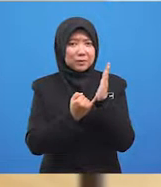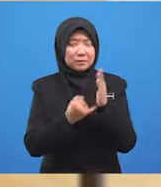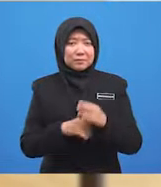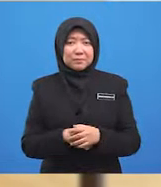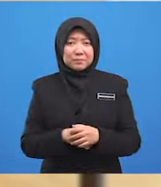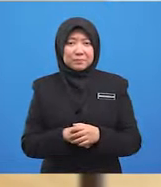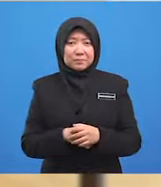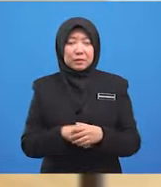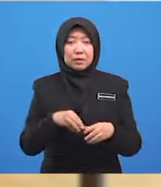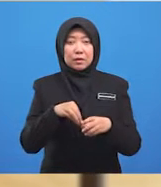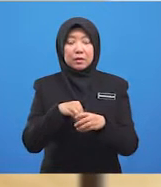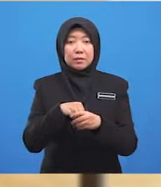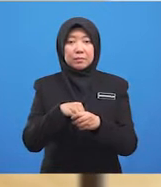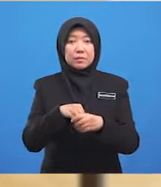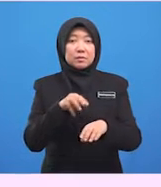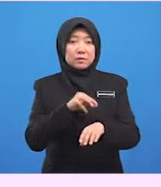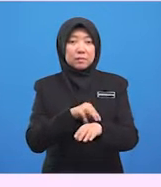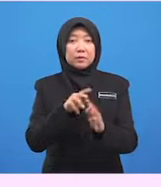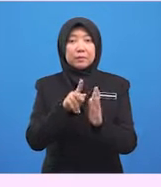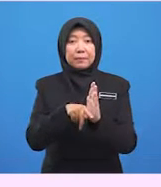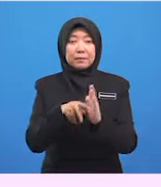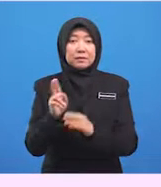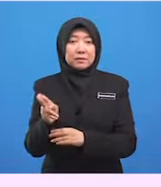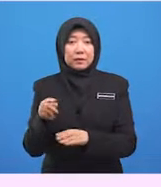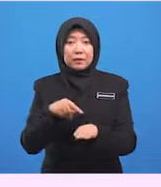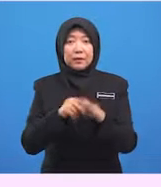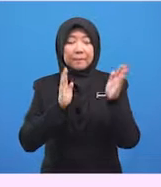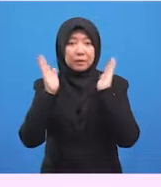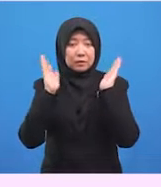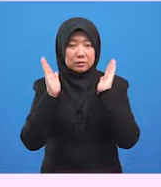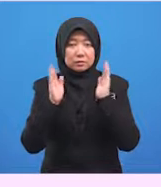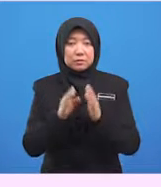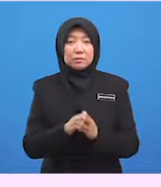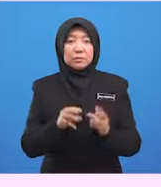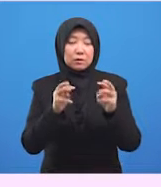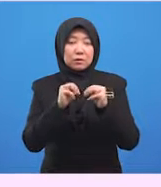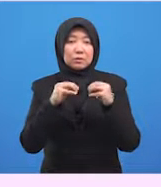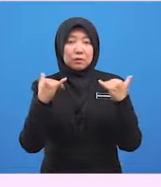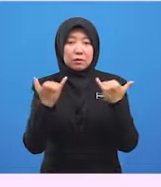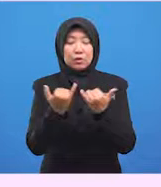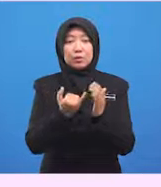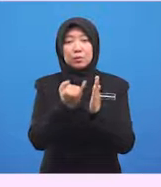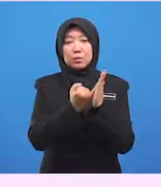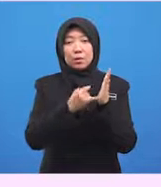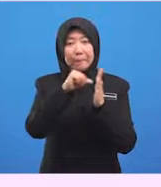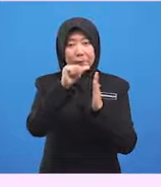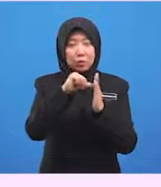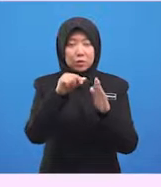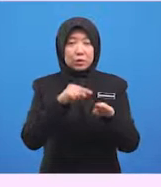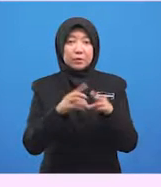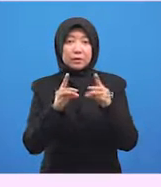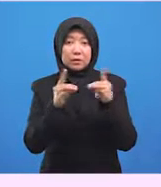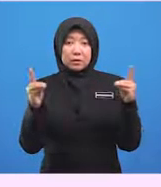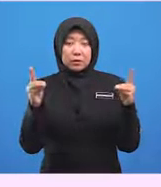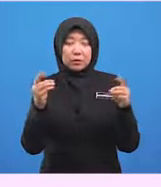darat zaman prasejarah di Indonesia masyarakatnya melukis dan mengukir di dinding-dinding gua